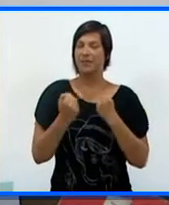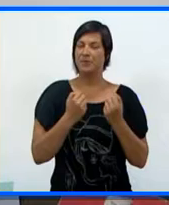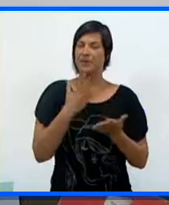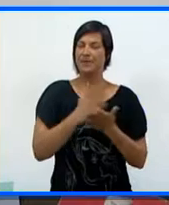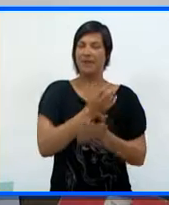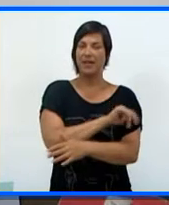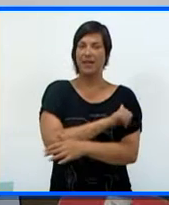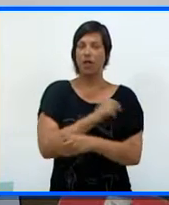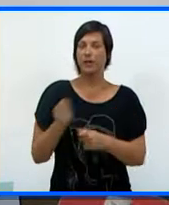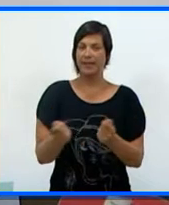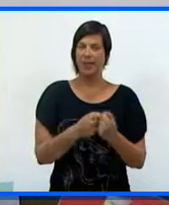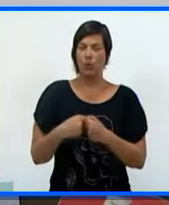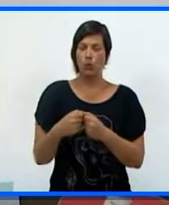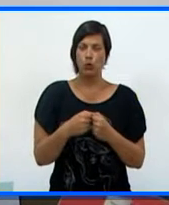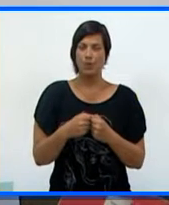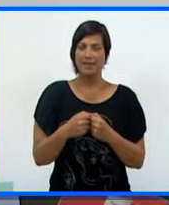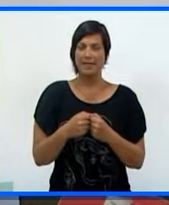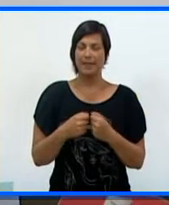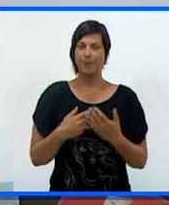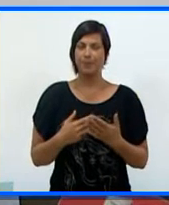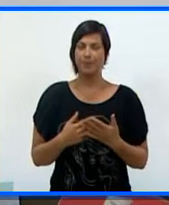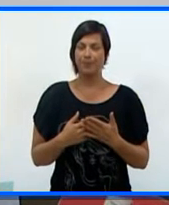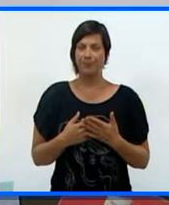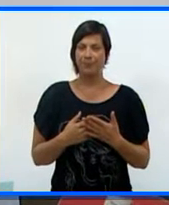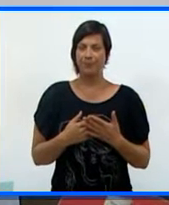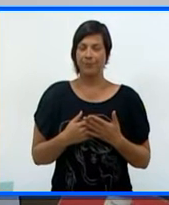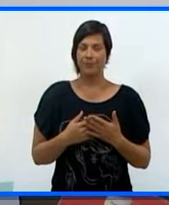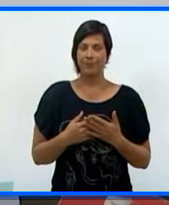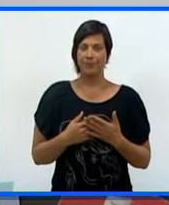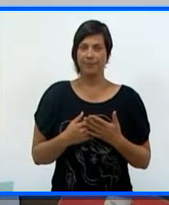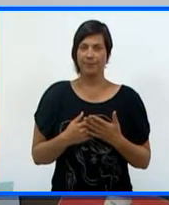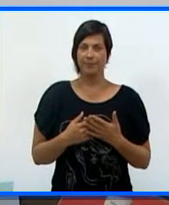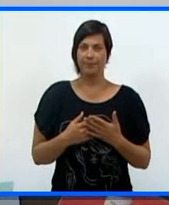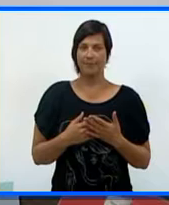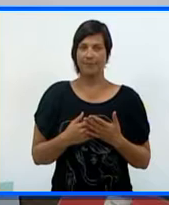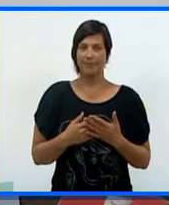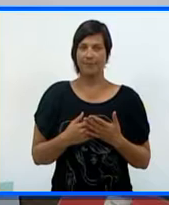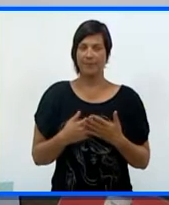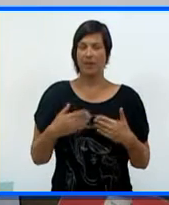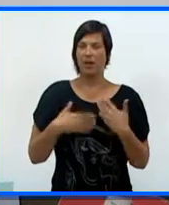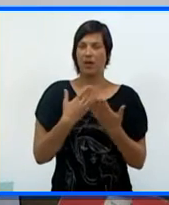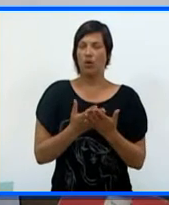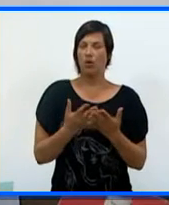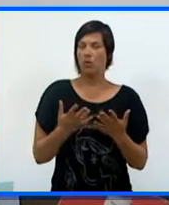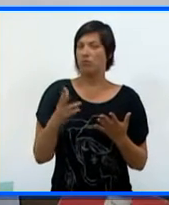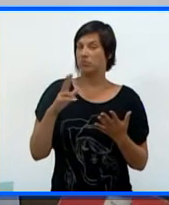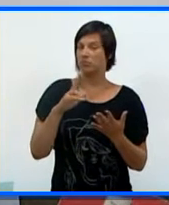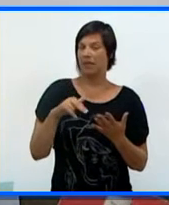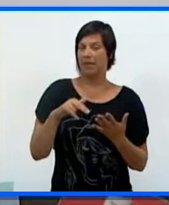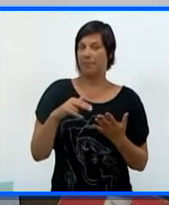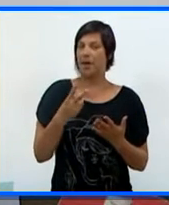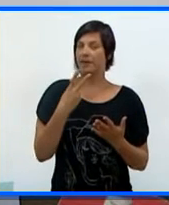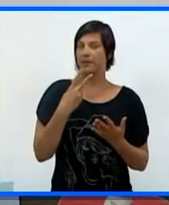se provodi svake godine u udruzi gluhih, nagluhih Dubrovačko-neretvanske županije. On se sastoji